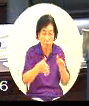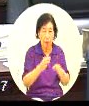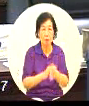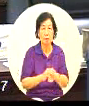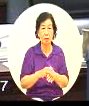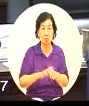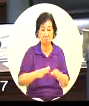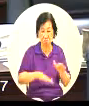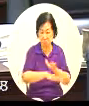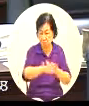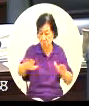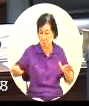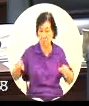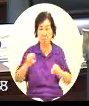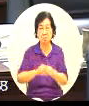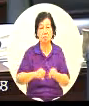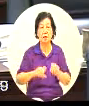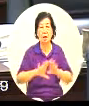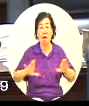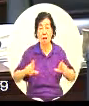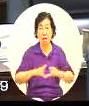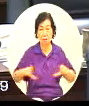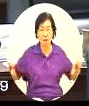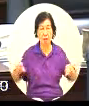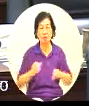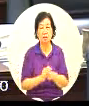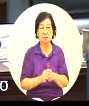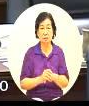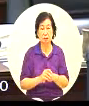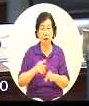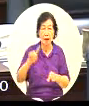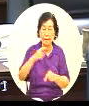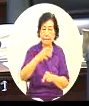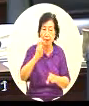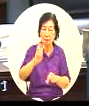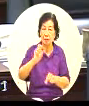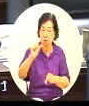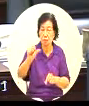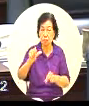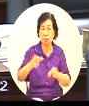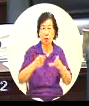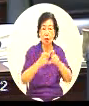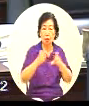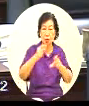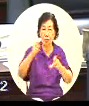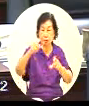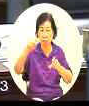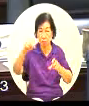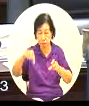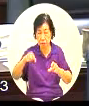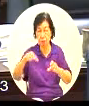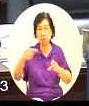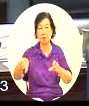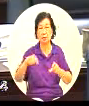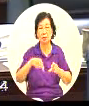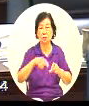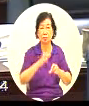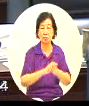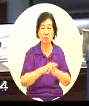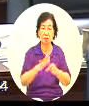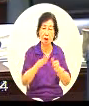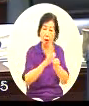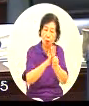啊，不你130公顷哦，可能伤过细。咱要去一个服务中心，要去遐济人，要过来服务者吼，